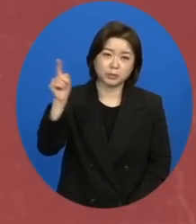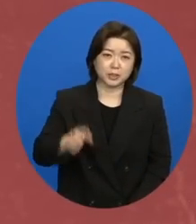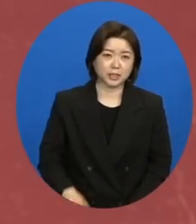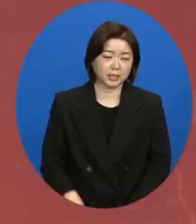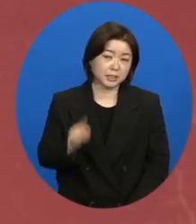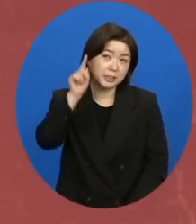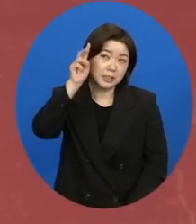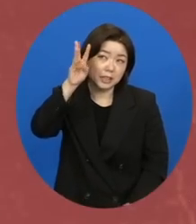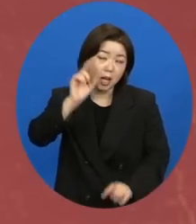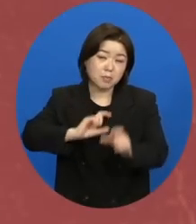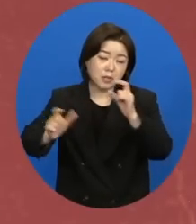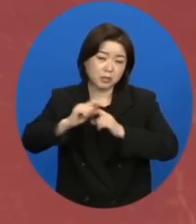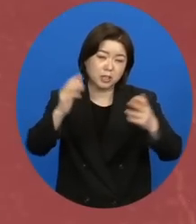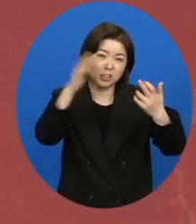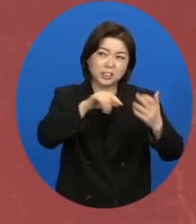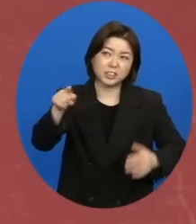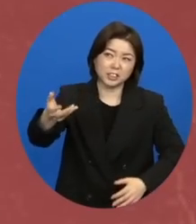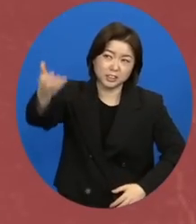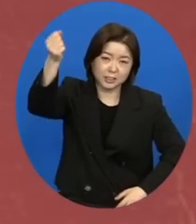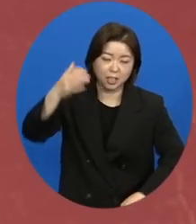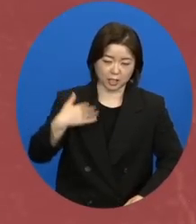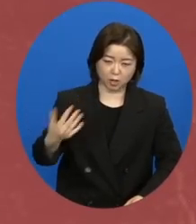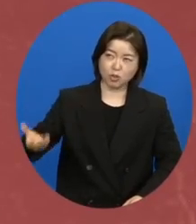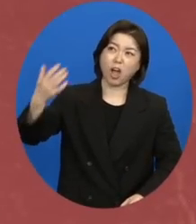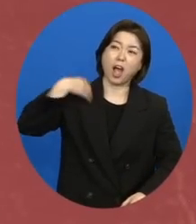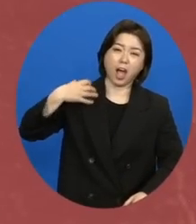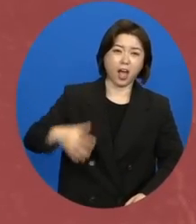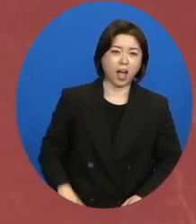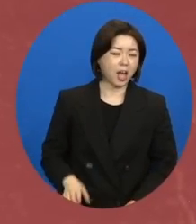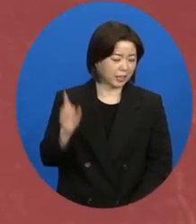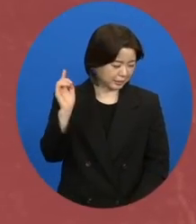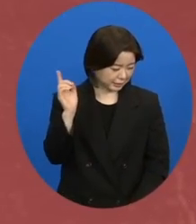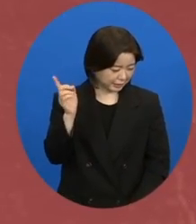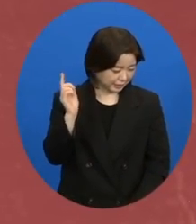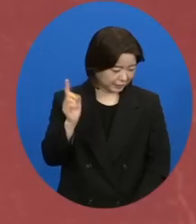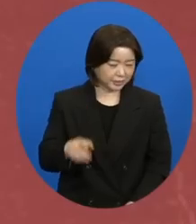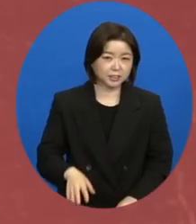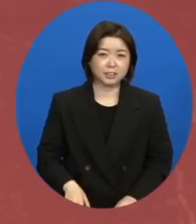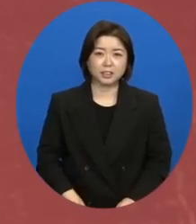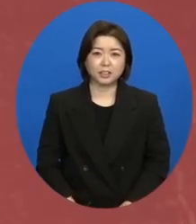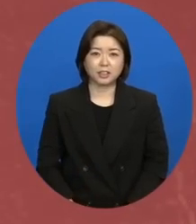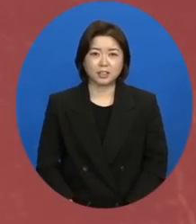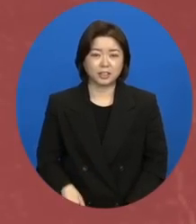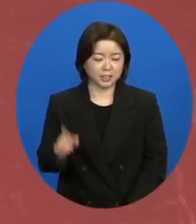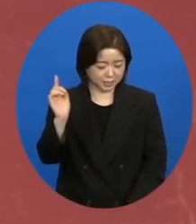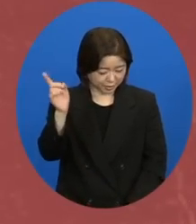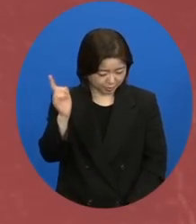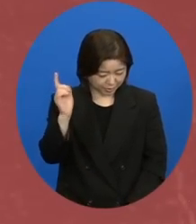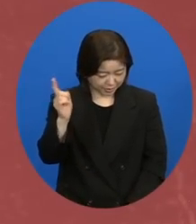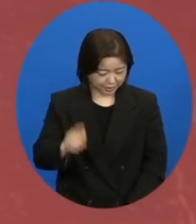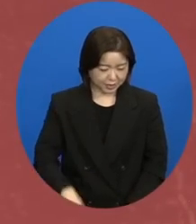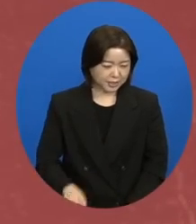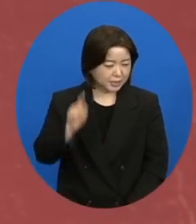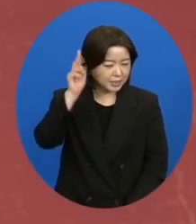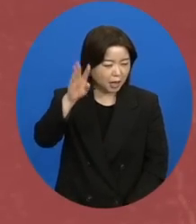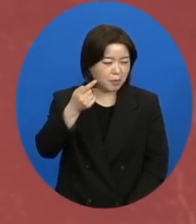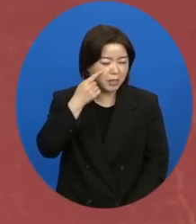3일만 더 파면 지들 건데 우리를 줬다고 에미나의 새끼들. 그놈의 에미나의 새끼들 3일만 더